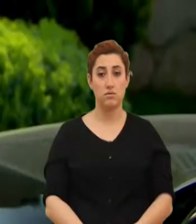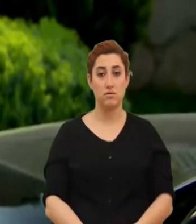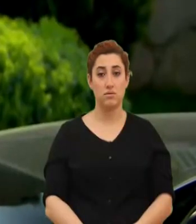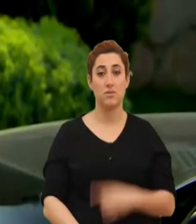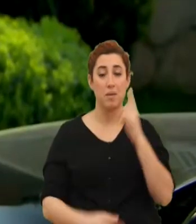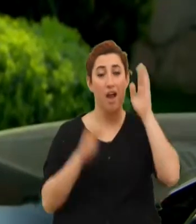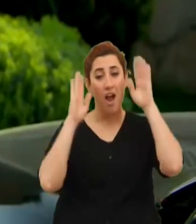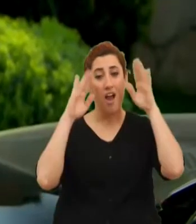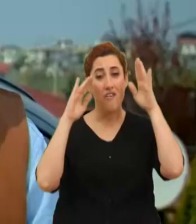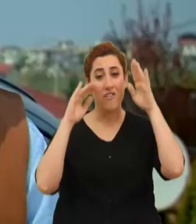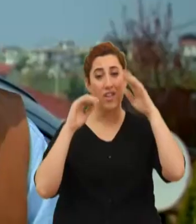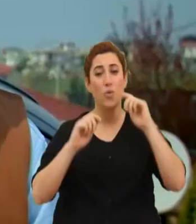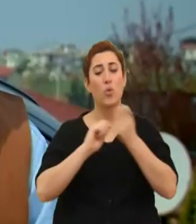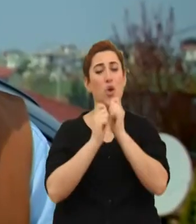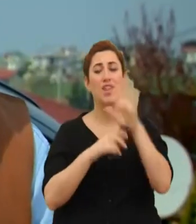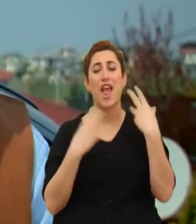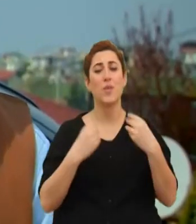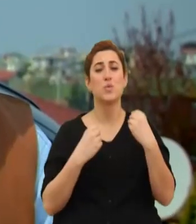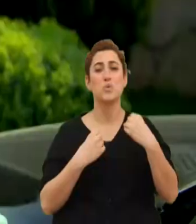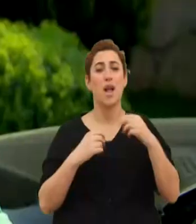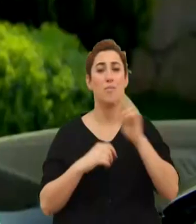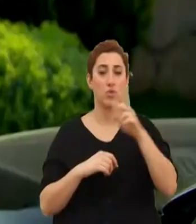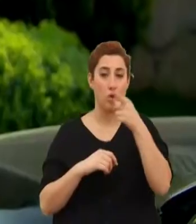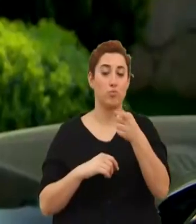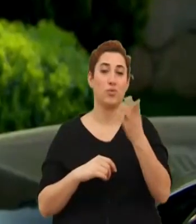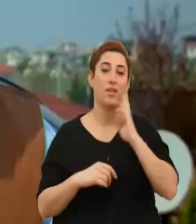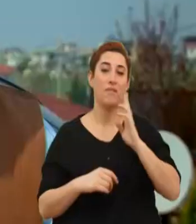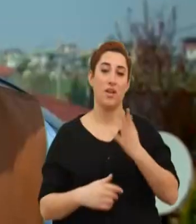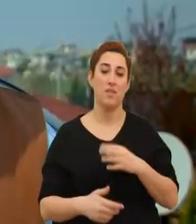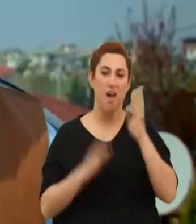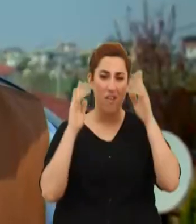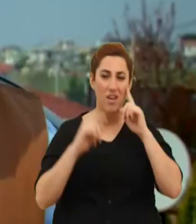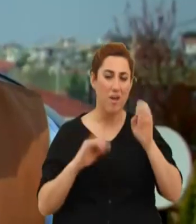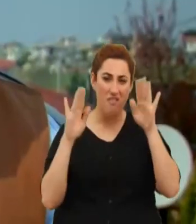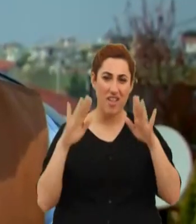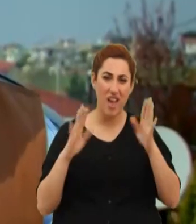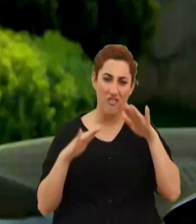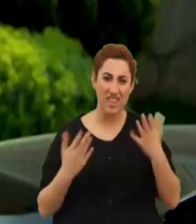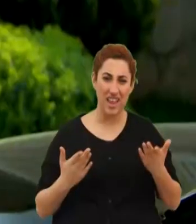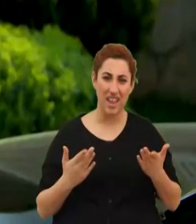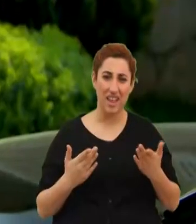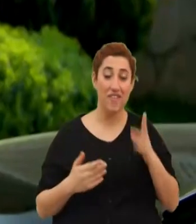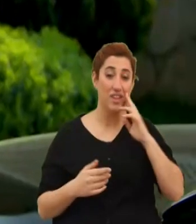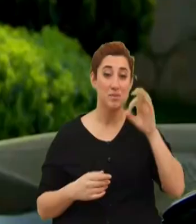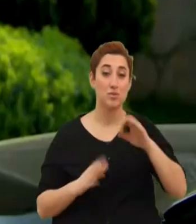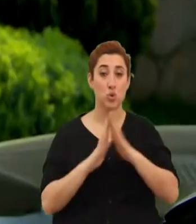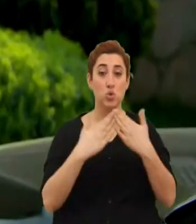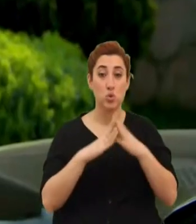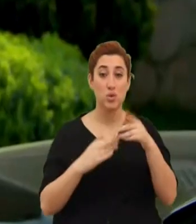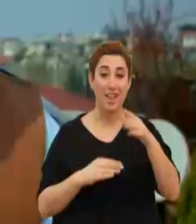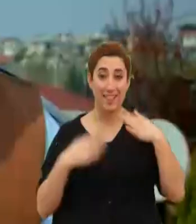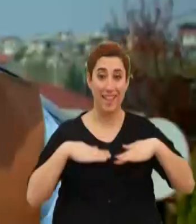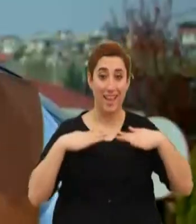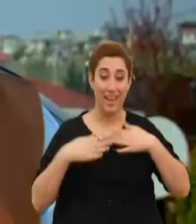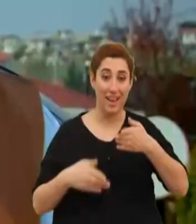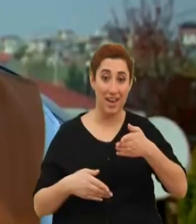Bir hayvanın dönüştüğü en güzel şekil bu işte efendim. Hayvan mı? Ne hayvanı ya? Hayvan nedir? Efendim şimdi cüzdanınız deri